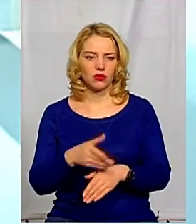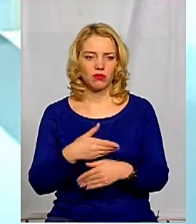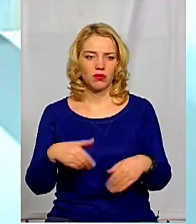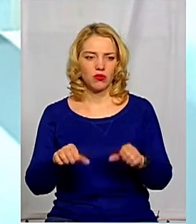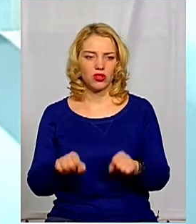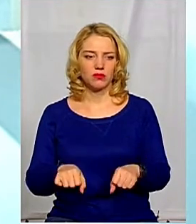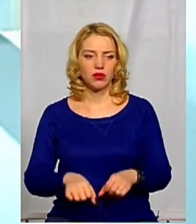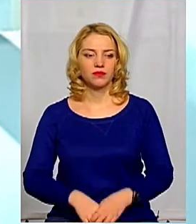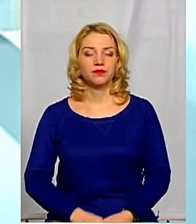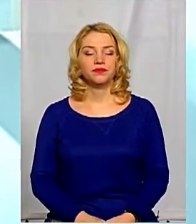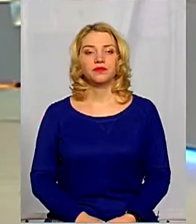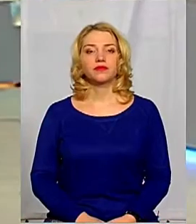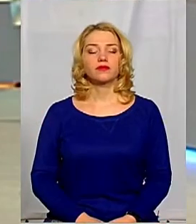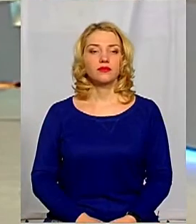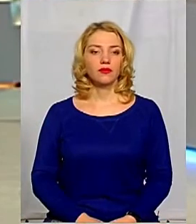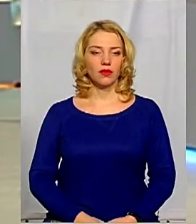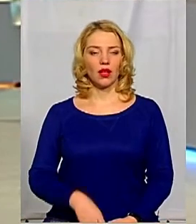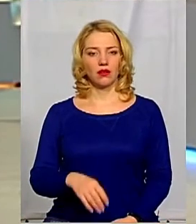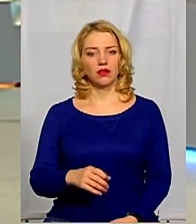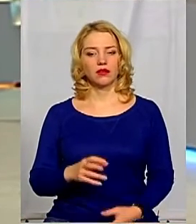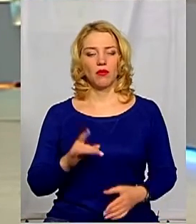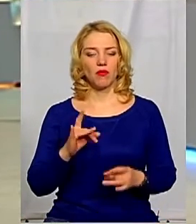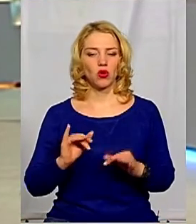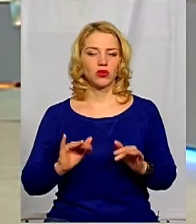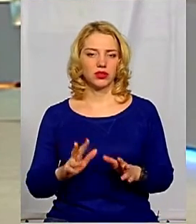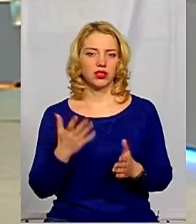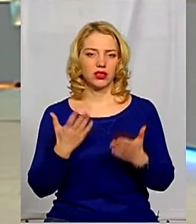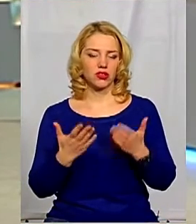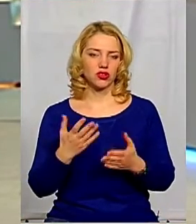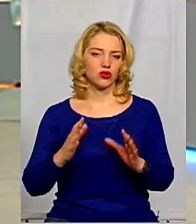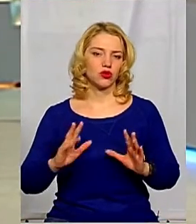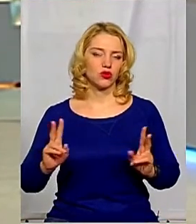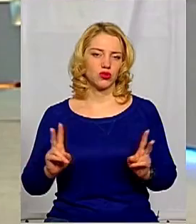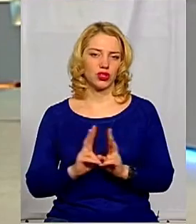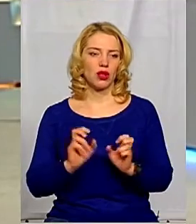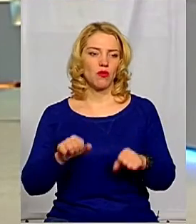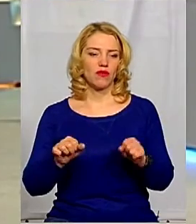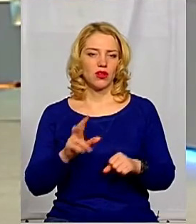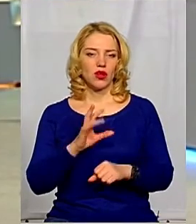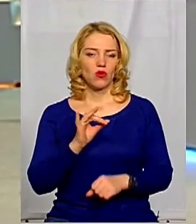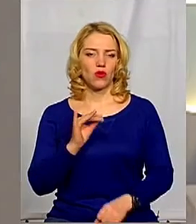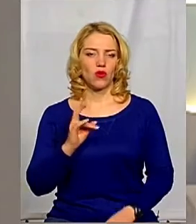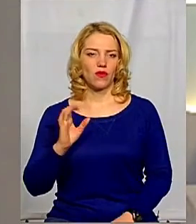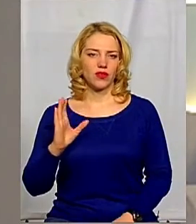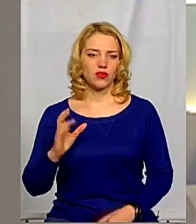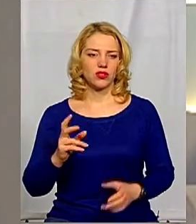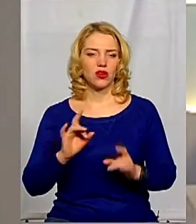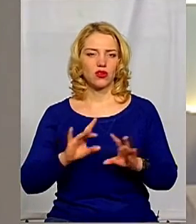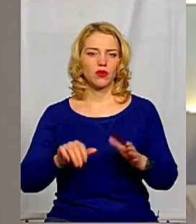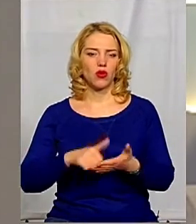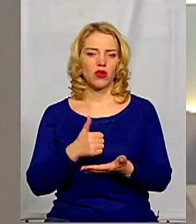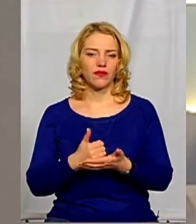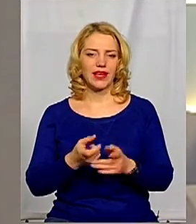можемо. От про алгоритм дій при зустрічі з ймовірним коронавірусом розповів головний